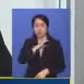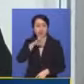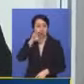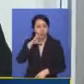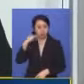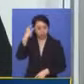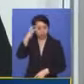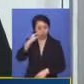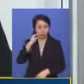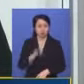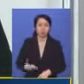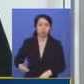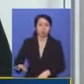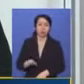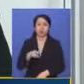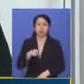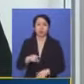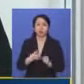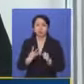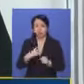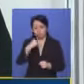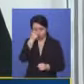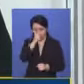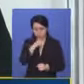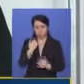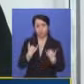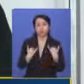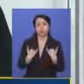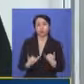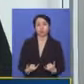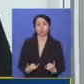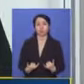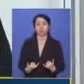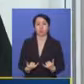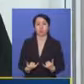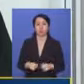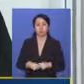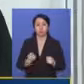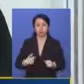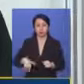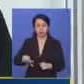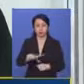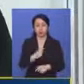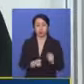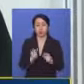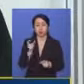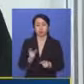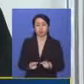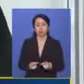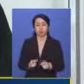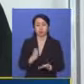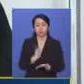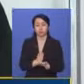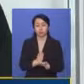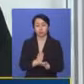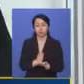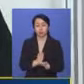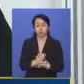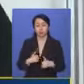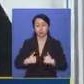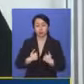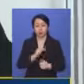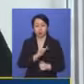области в 2004 году. А сейчас, значит, вот открывающиеся фермы, они только все цифровые, все автоматизированные. Если раньше